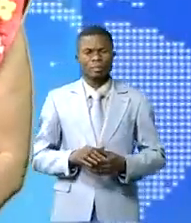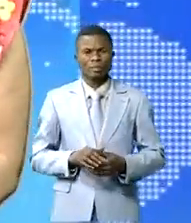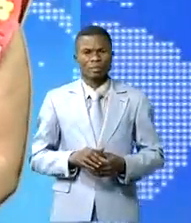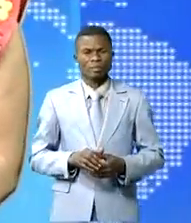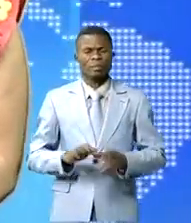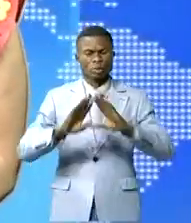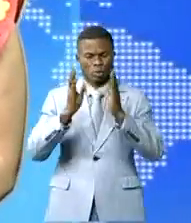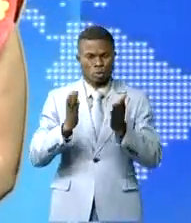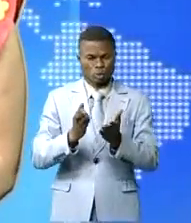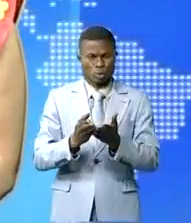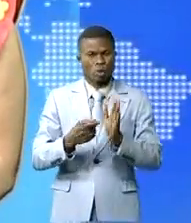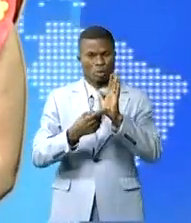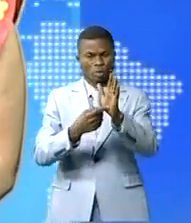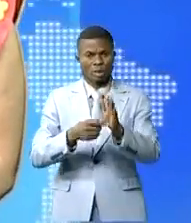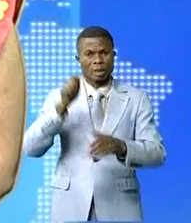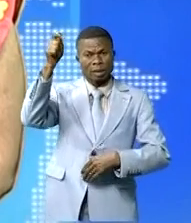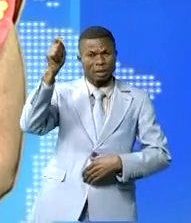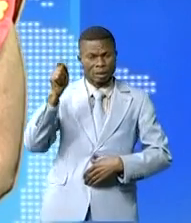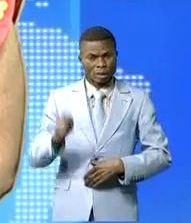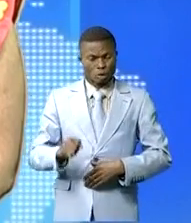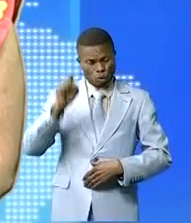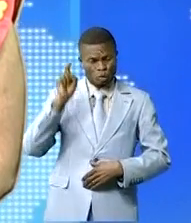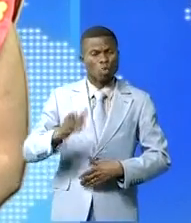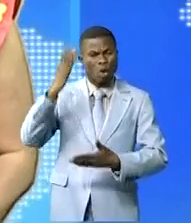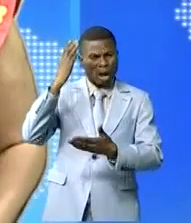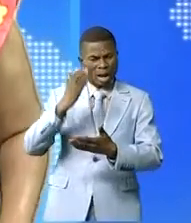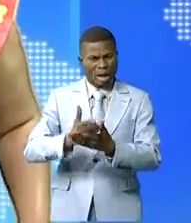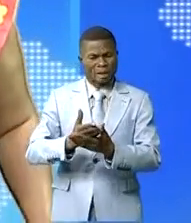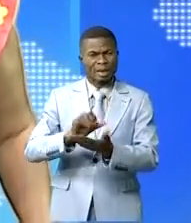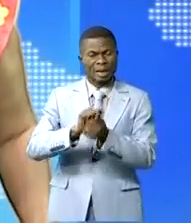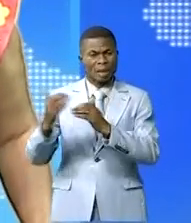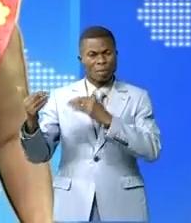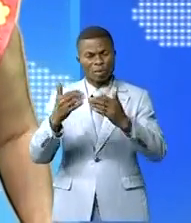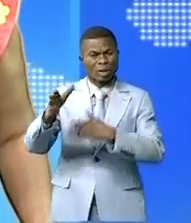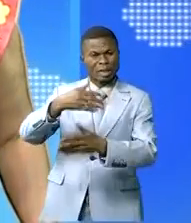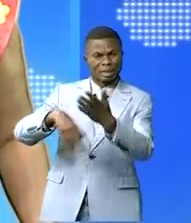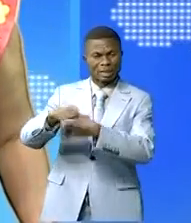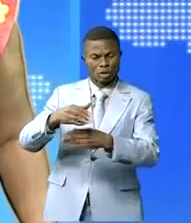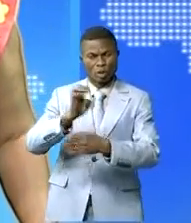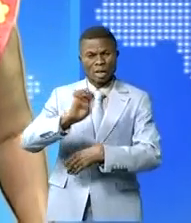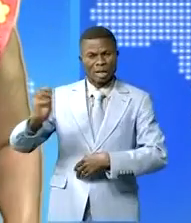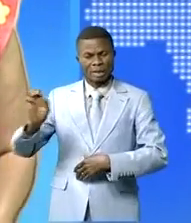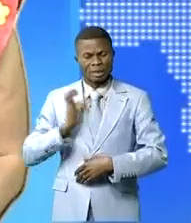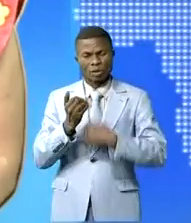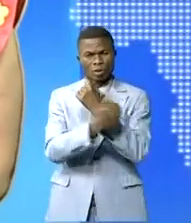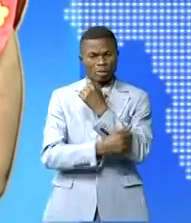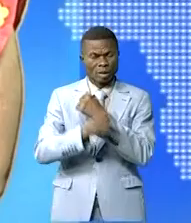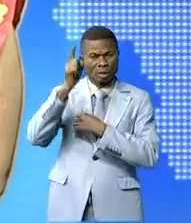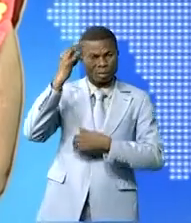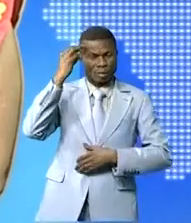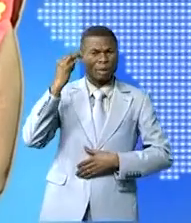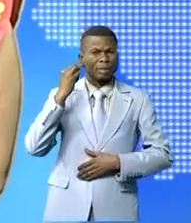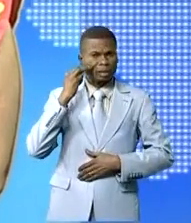Tout porte à croire que les forces armées vont en finir avec les poches résiduelles de forces négatives dans la partie est du pays. Le Premier